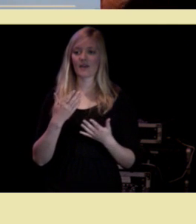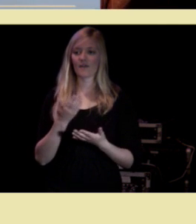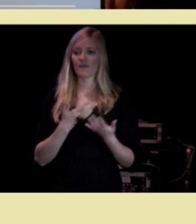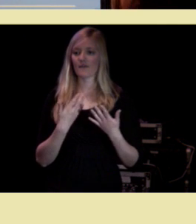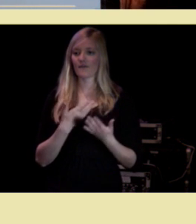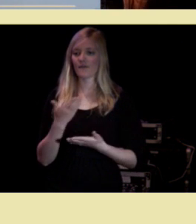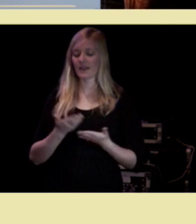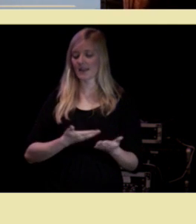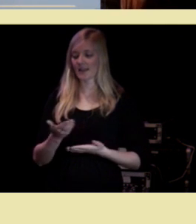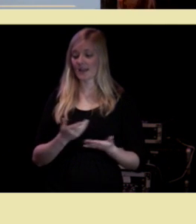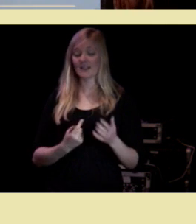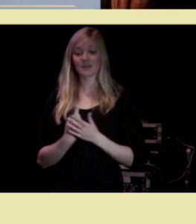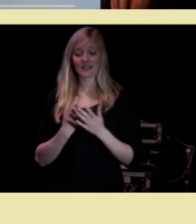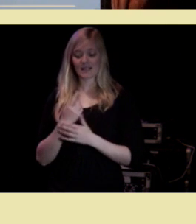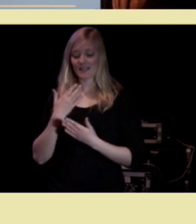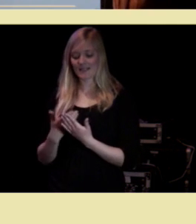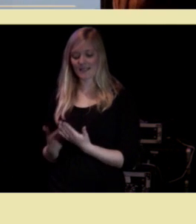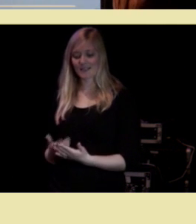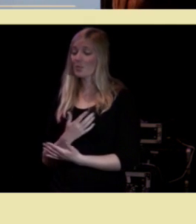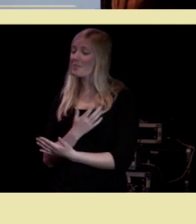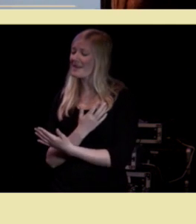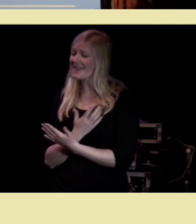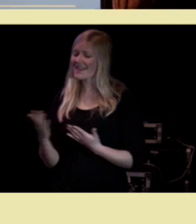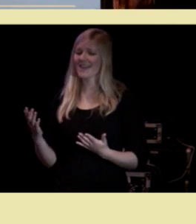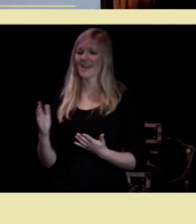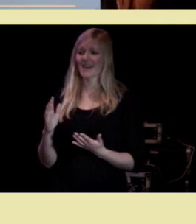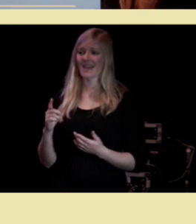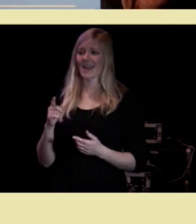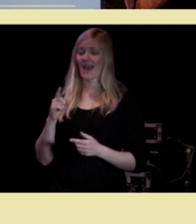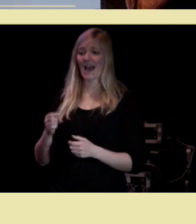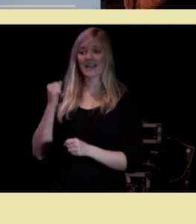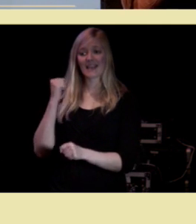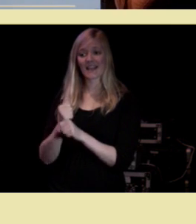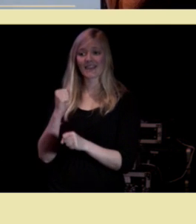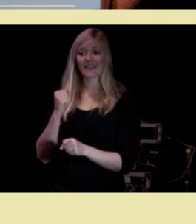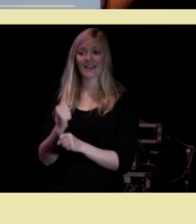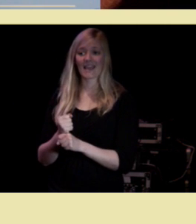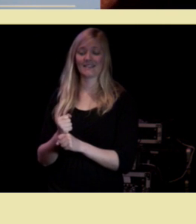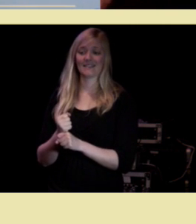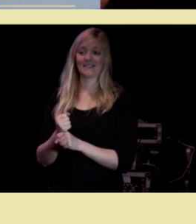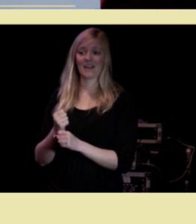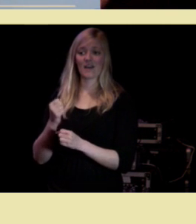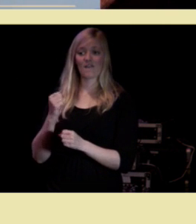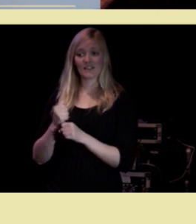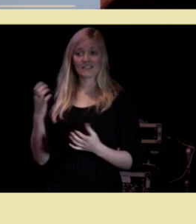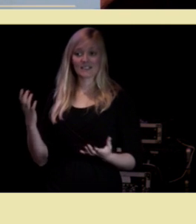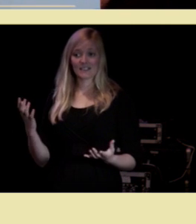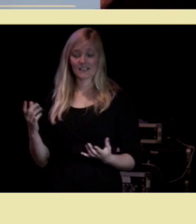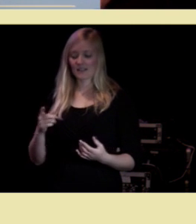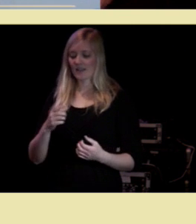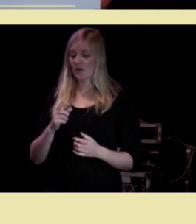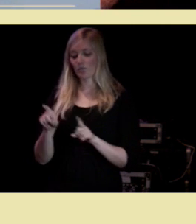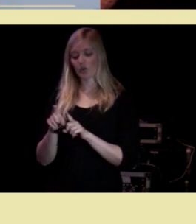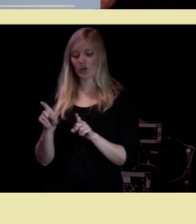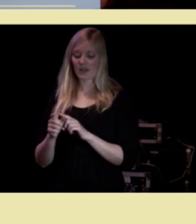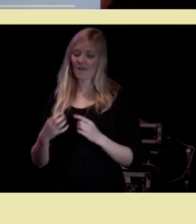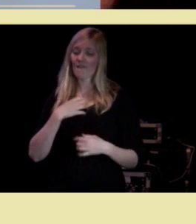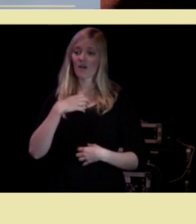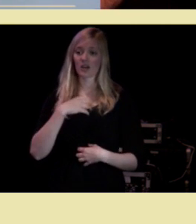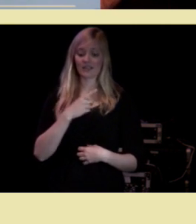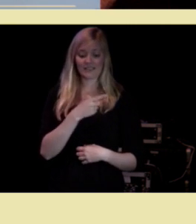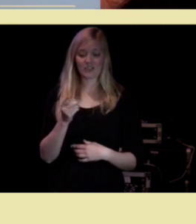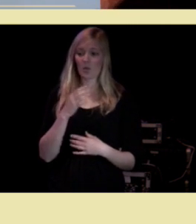forhold til de tjenestene som ikke er rettighetsfestet, så var det en stor fare for at kanskje de som ropte høyest